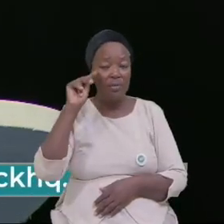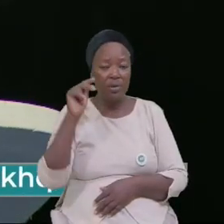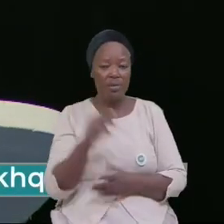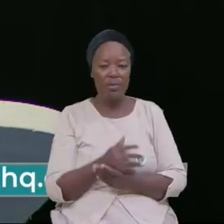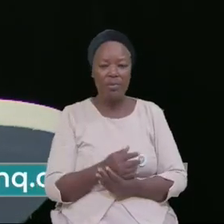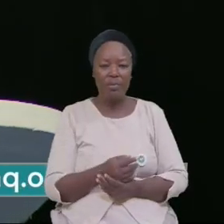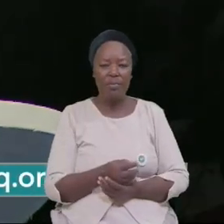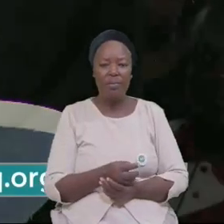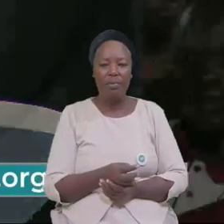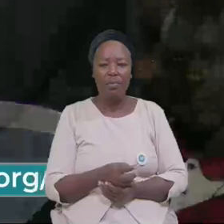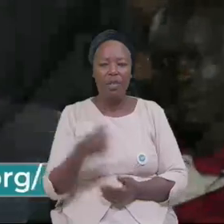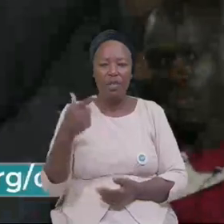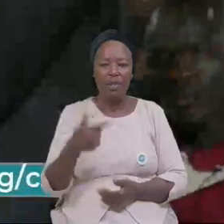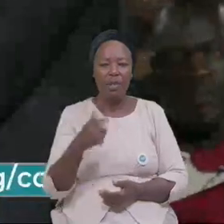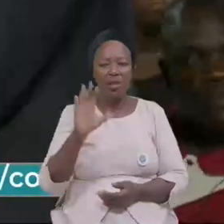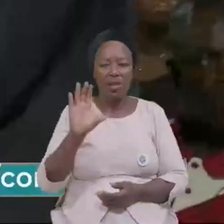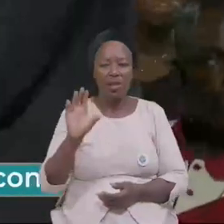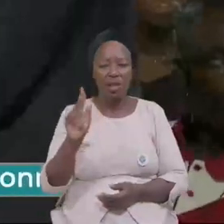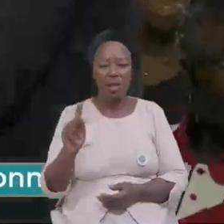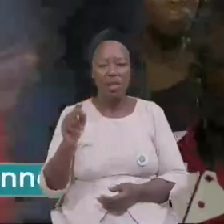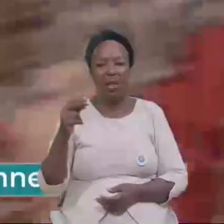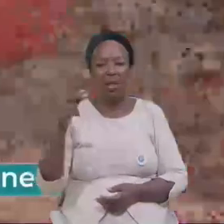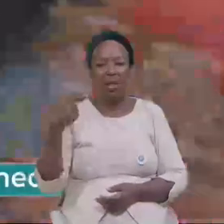qui s'affiche.